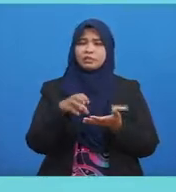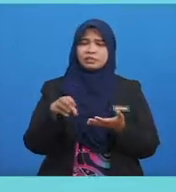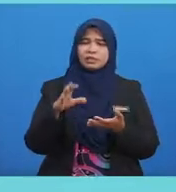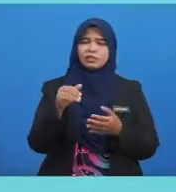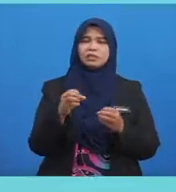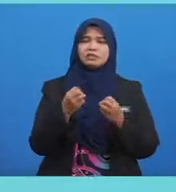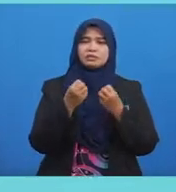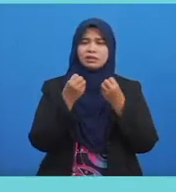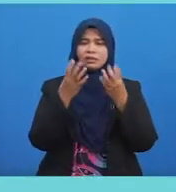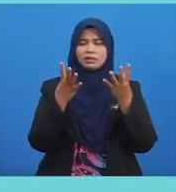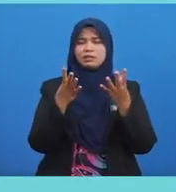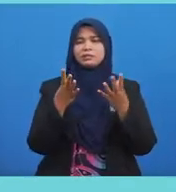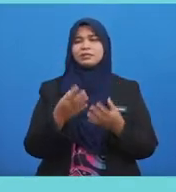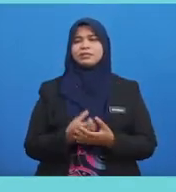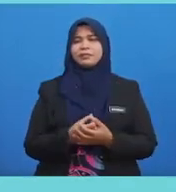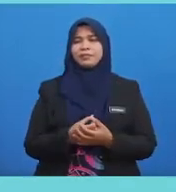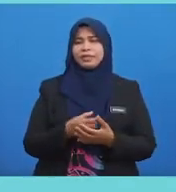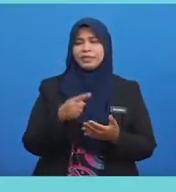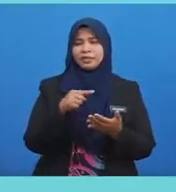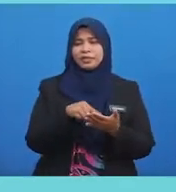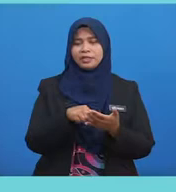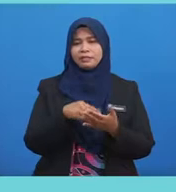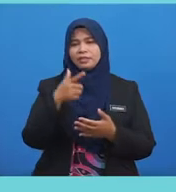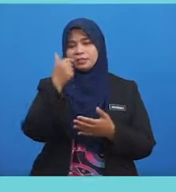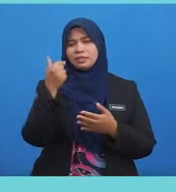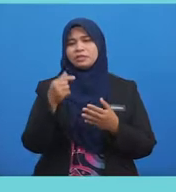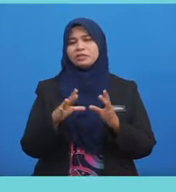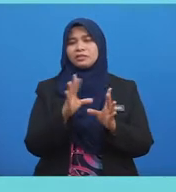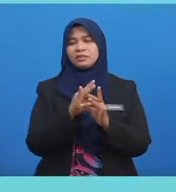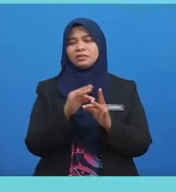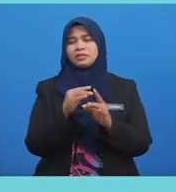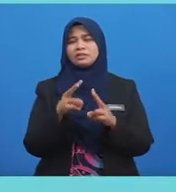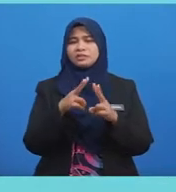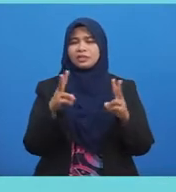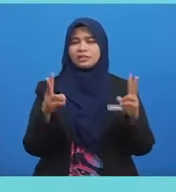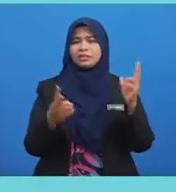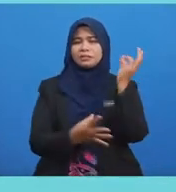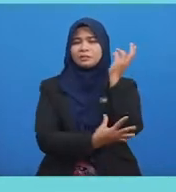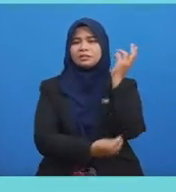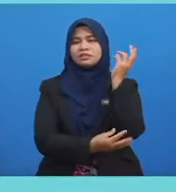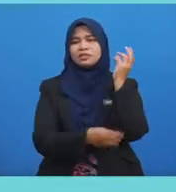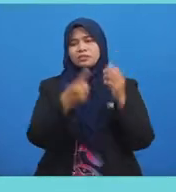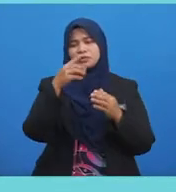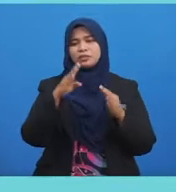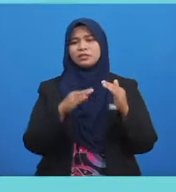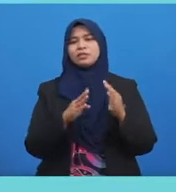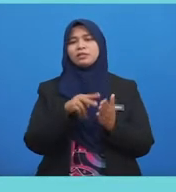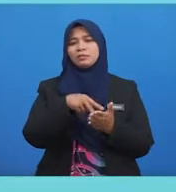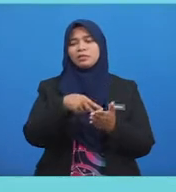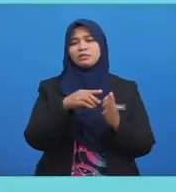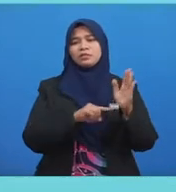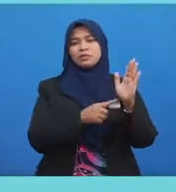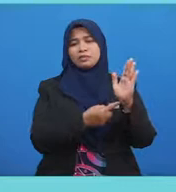yang amat besar dan Vinebrook mendapati Sarawak terlalu miskin untuk dibangunkan